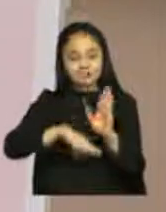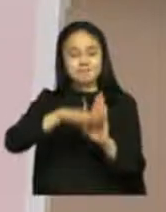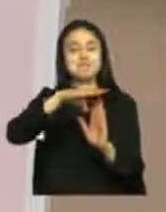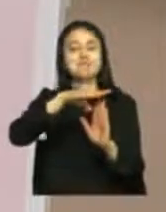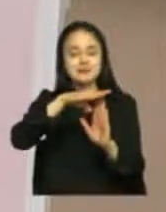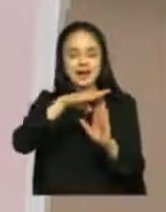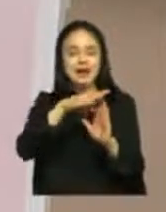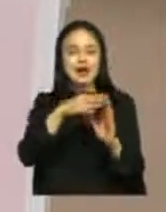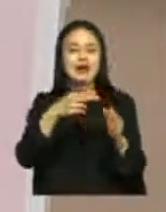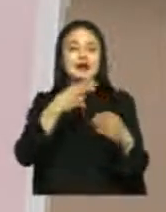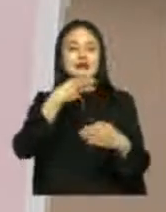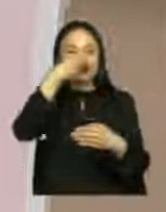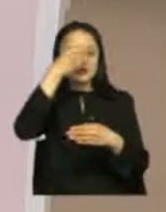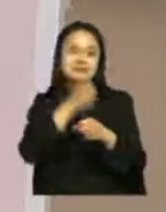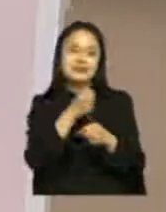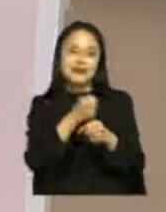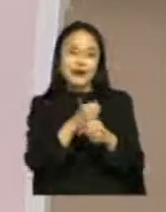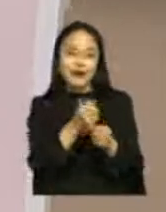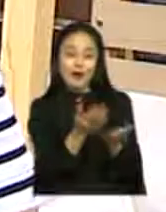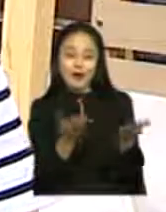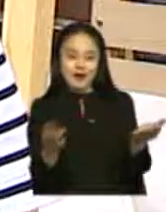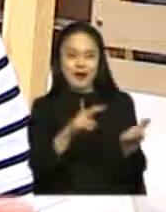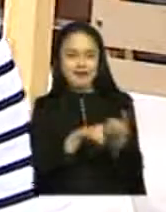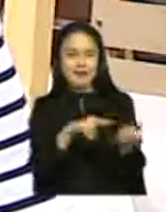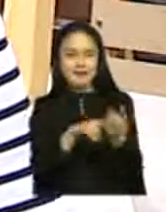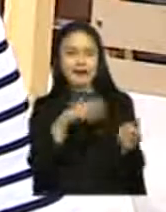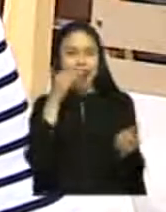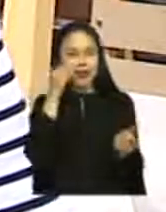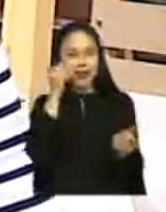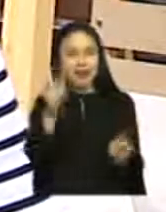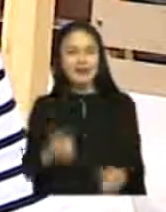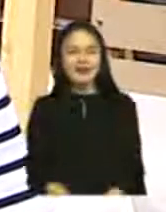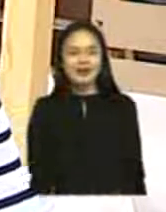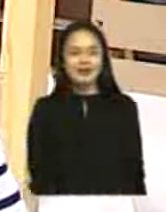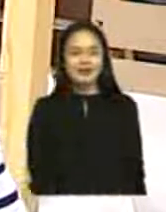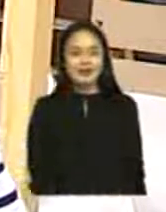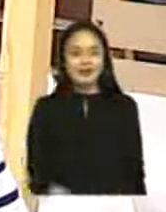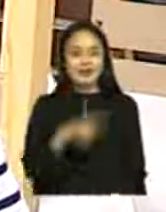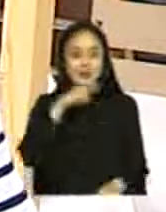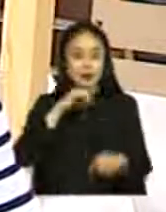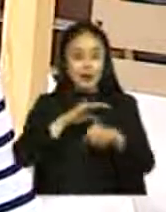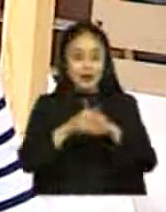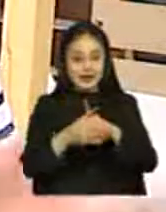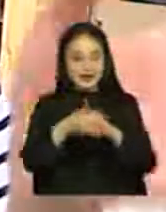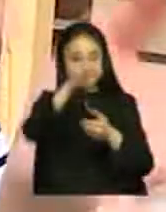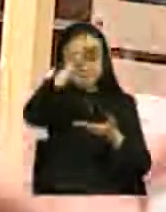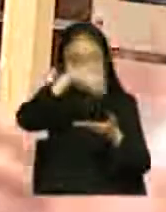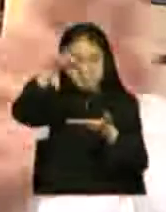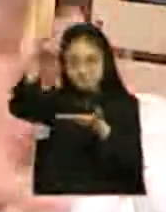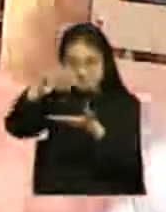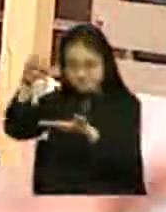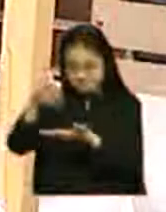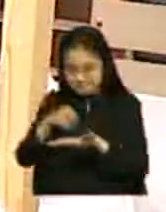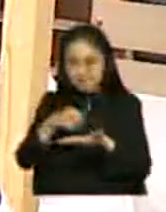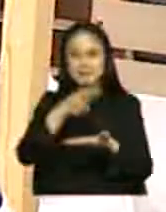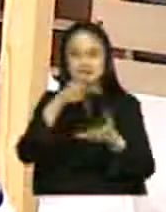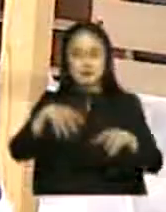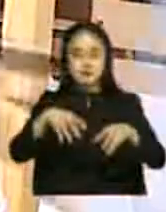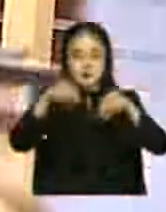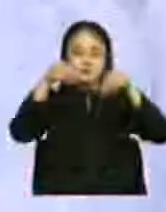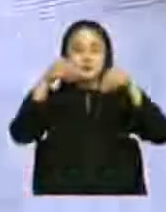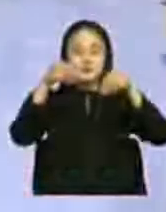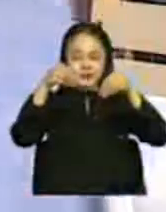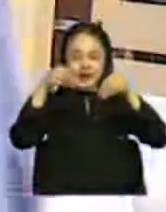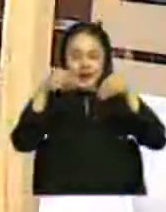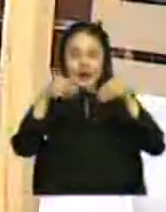애주가들의 취향을 저격했습니다. 직접 그 과일이나 이런 제품들을 말려가지고 다 손으로 직접 제조하시는